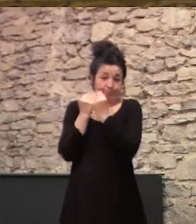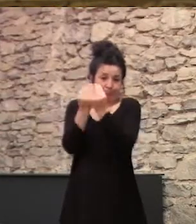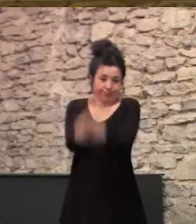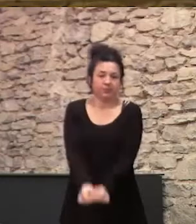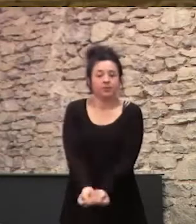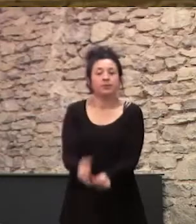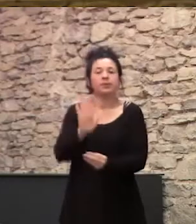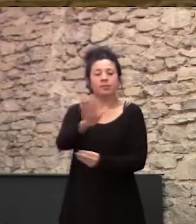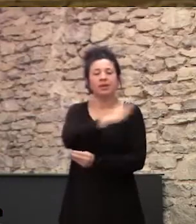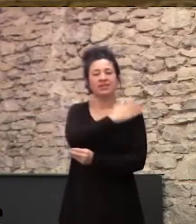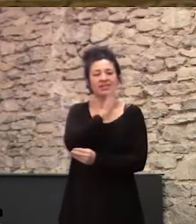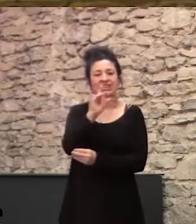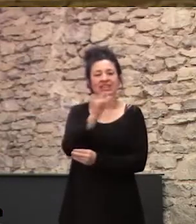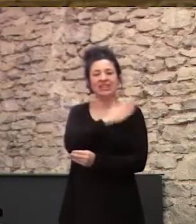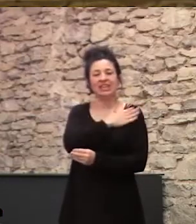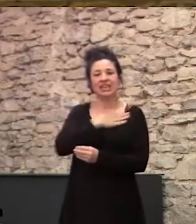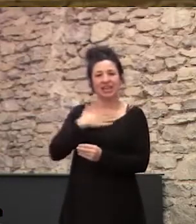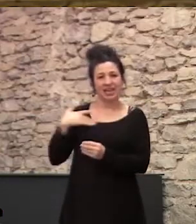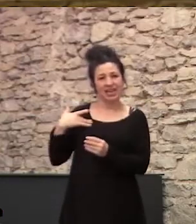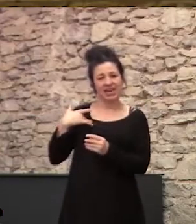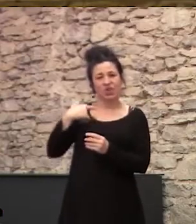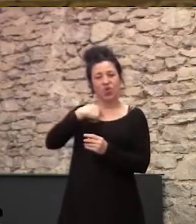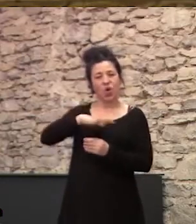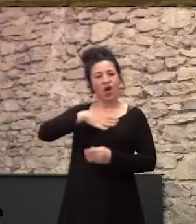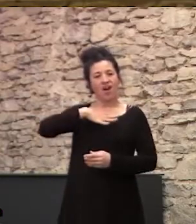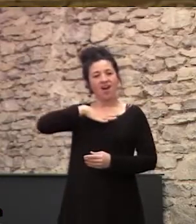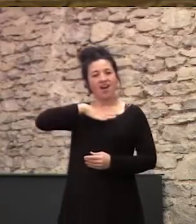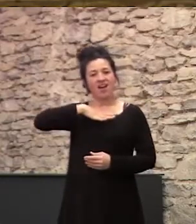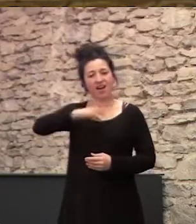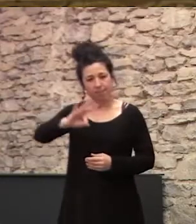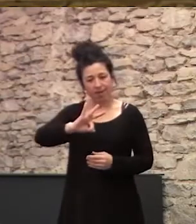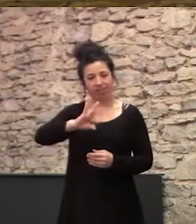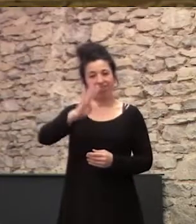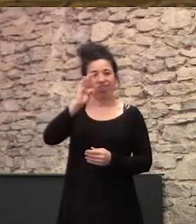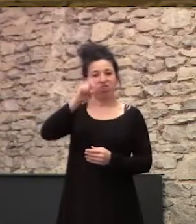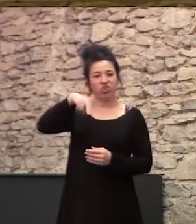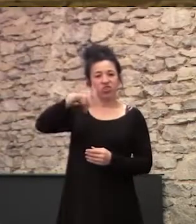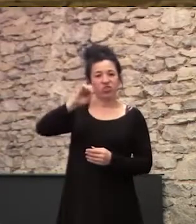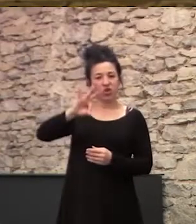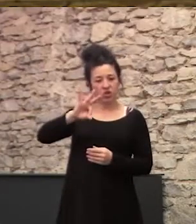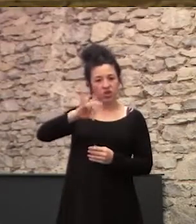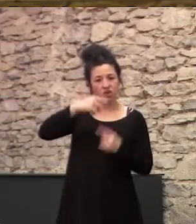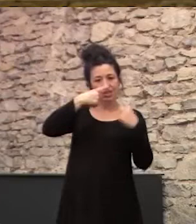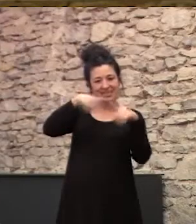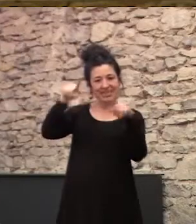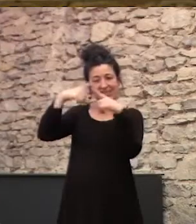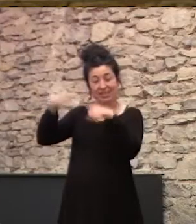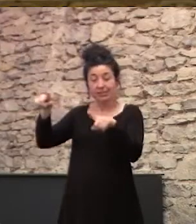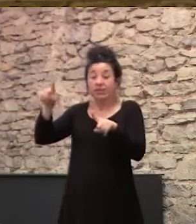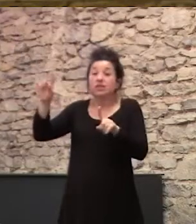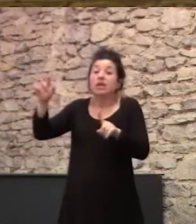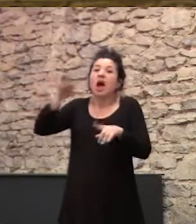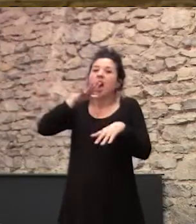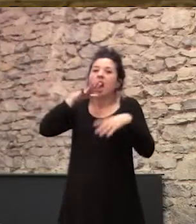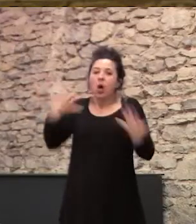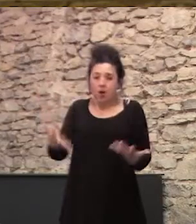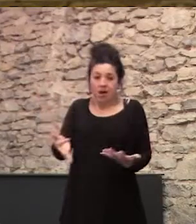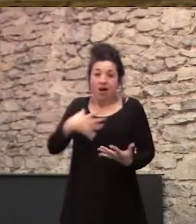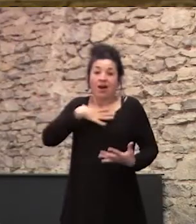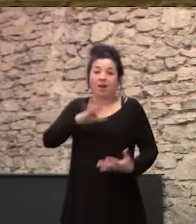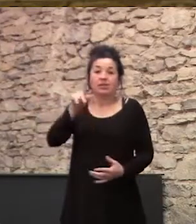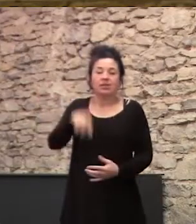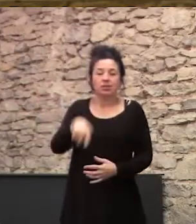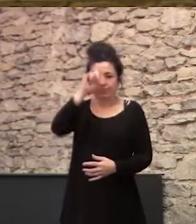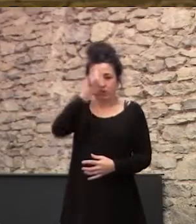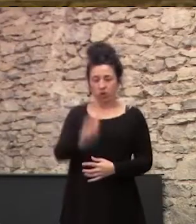bai nahi nuke gai izan tonu batean baina goiagotan aritzeko, ez dakit oraindik kapaz duten izan horretarako, baina bai